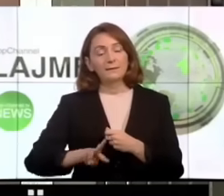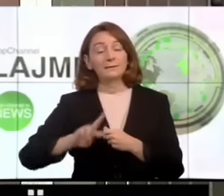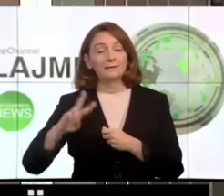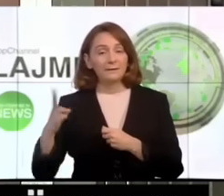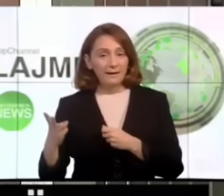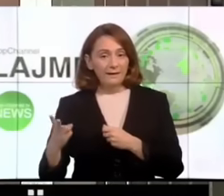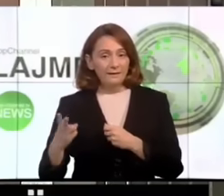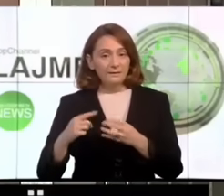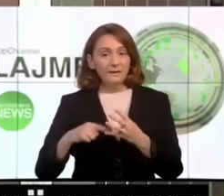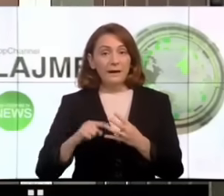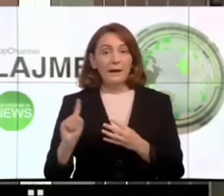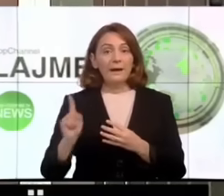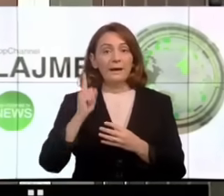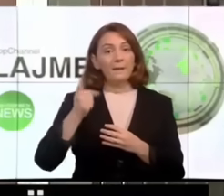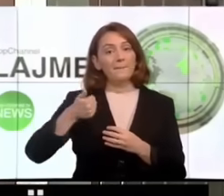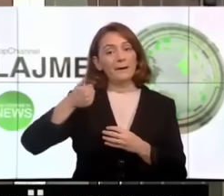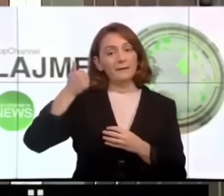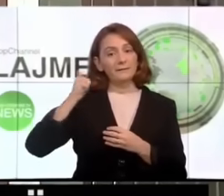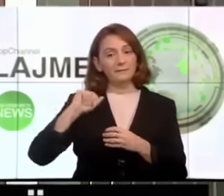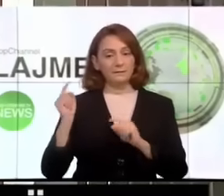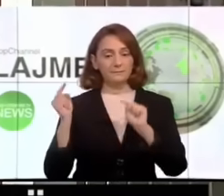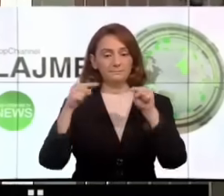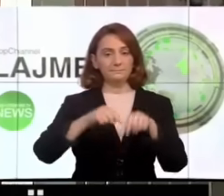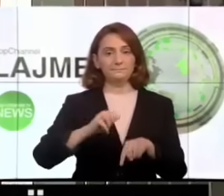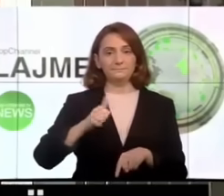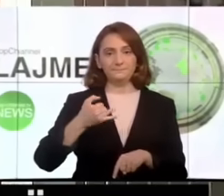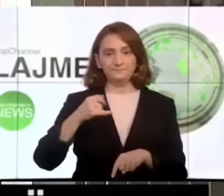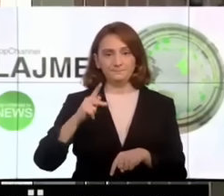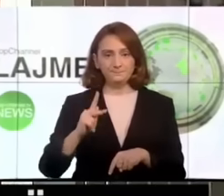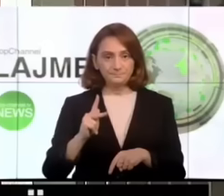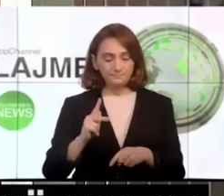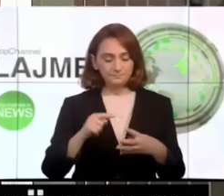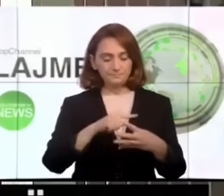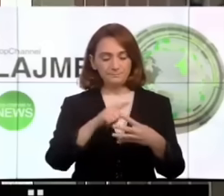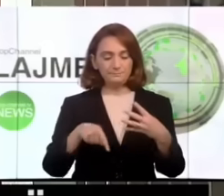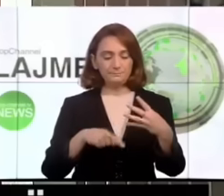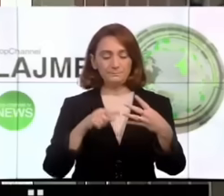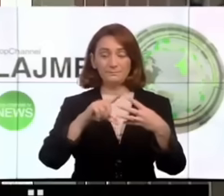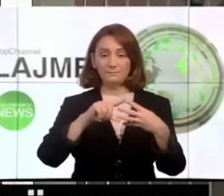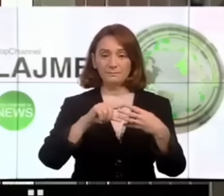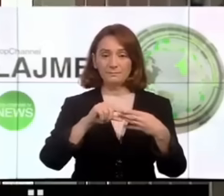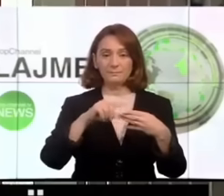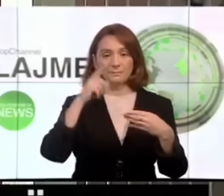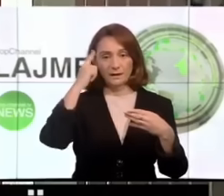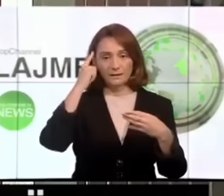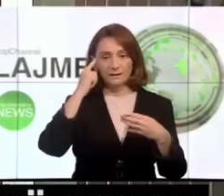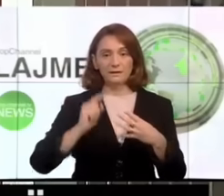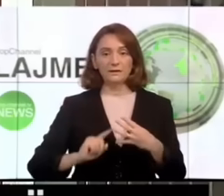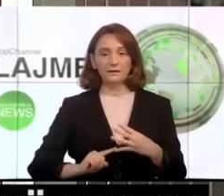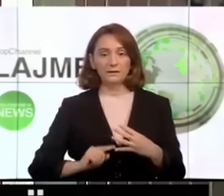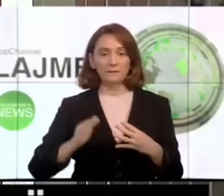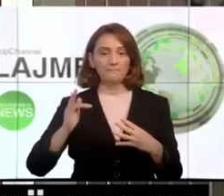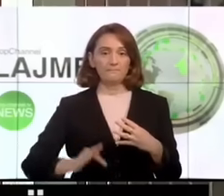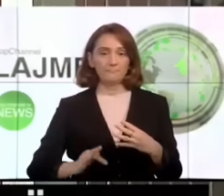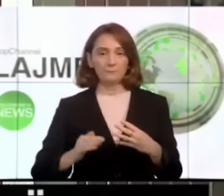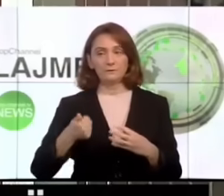dhe u njoh me akuzat e po ashtu edhe me fashikullin prej gati 500 fletësh, të cilat ende nuk janë bërë publike, por që nga ajo